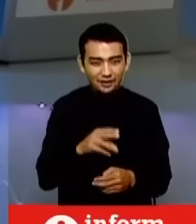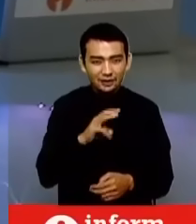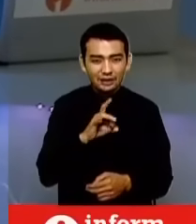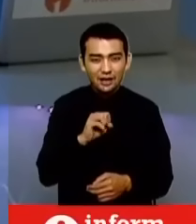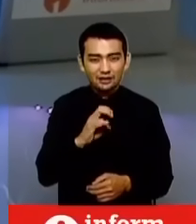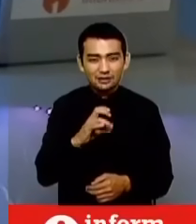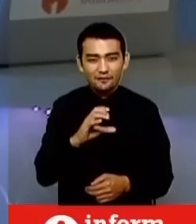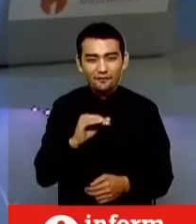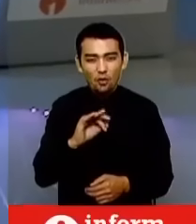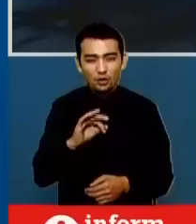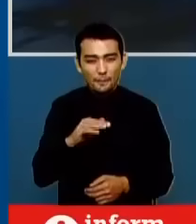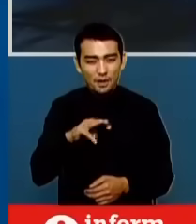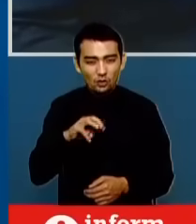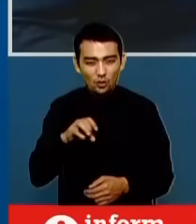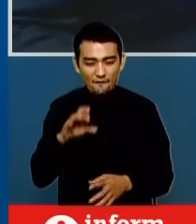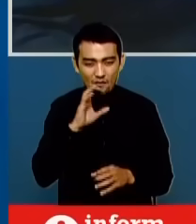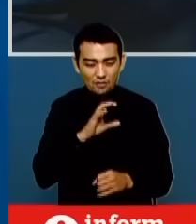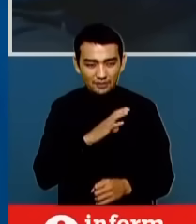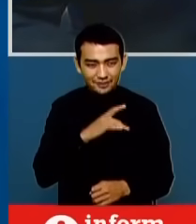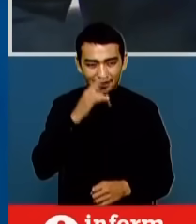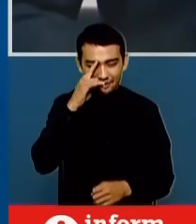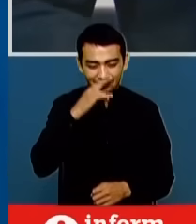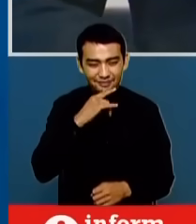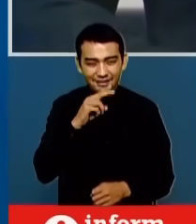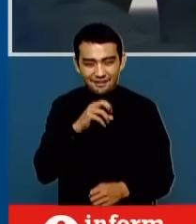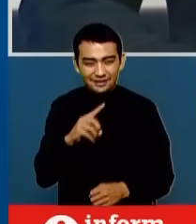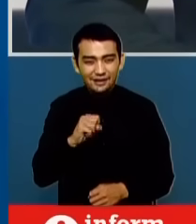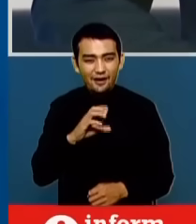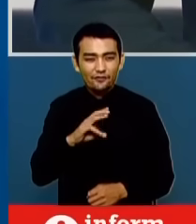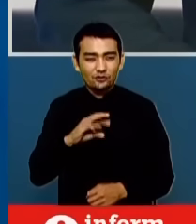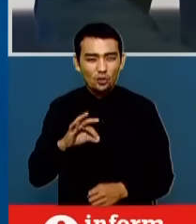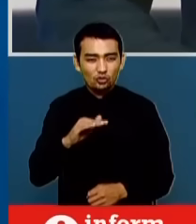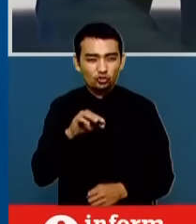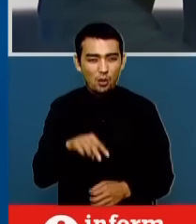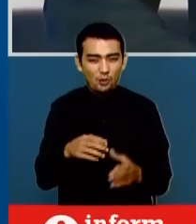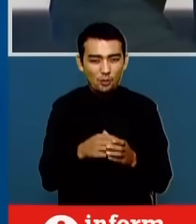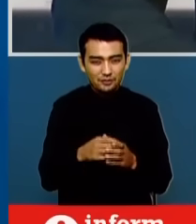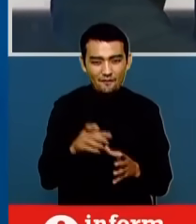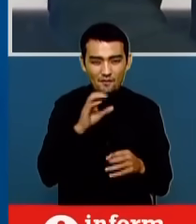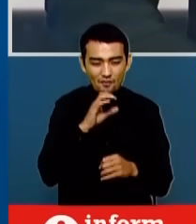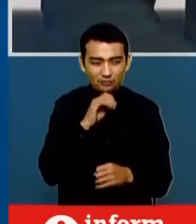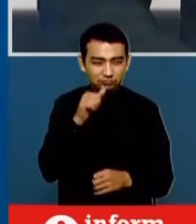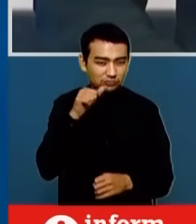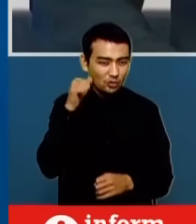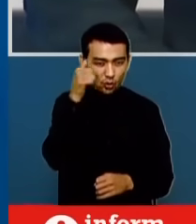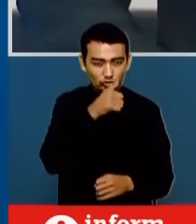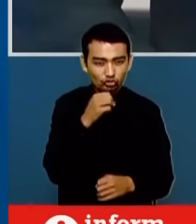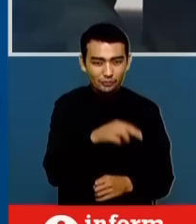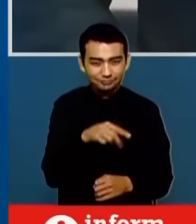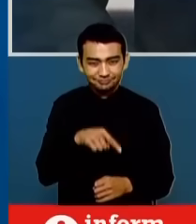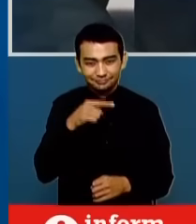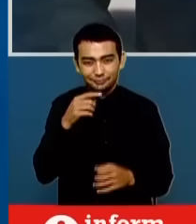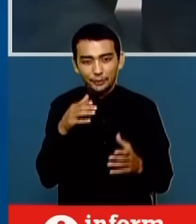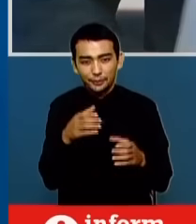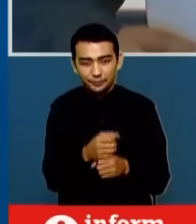трансформатор қолды болған екен. Қазавтожол өкілдерінің айтуынша, белгілерді ұрлау дерегі былтырғы жылдармен салыстырғанда